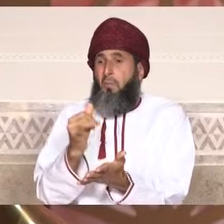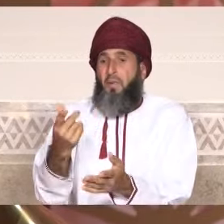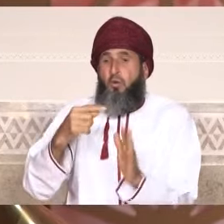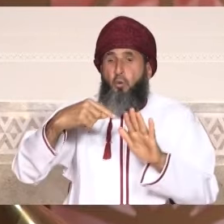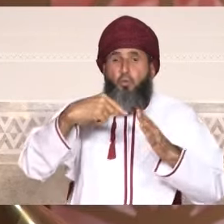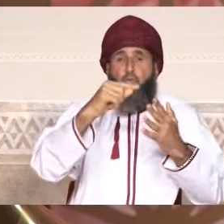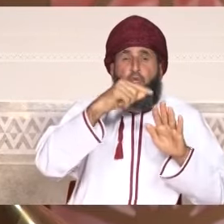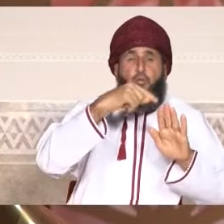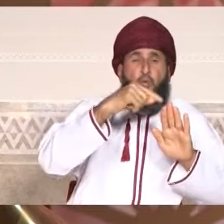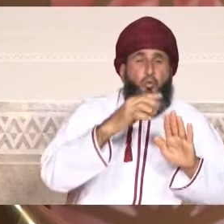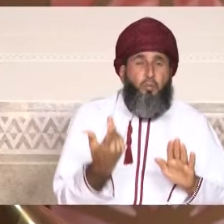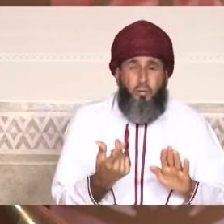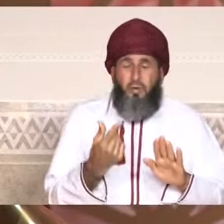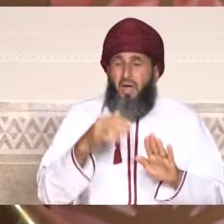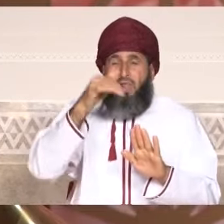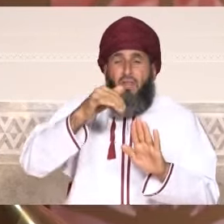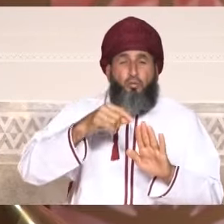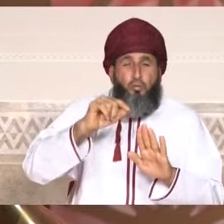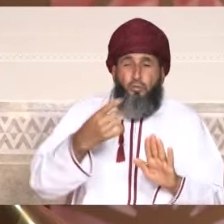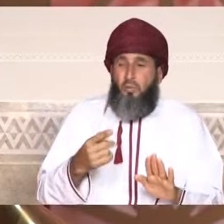الشروط. لكن